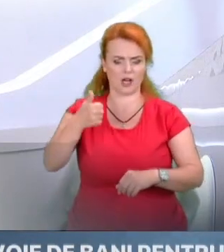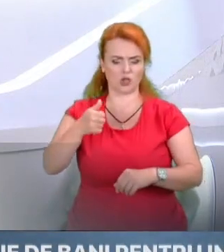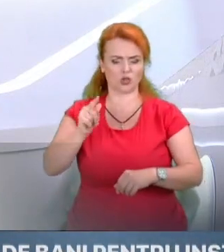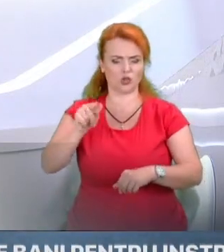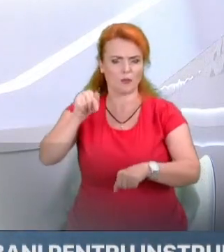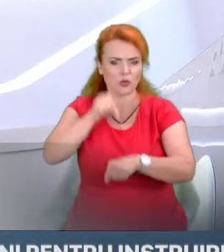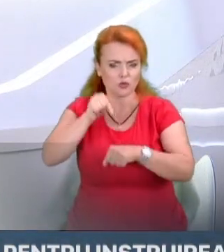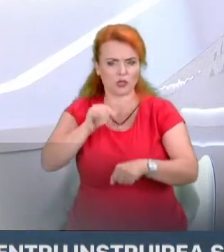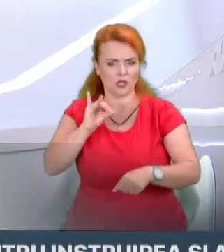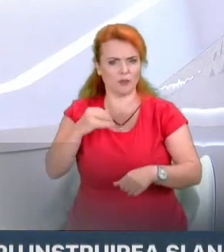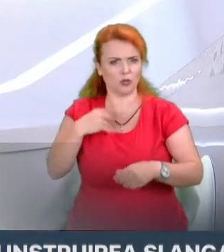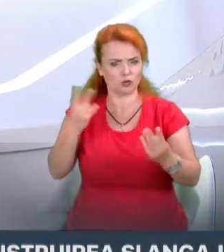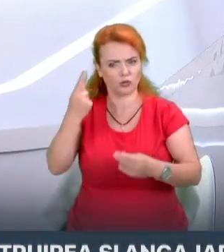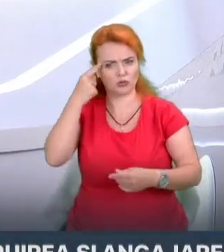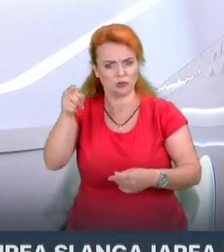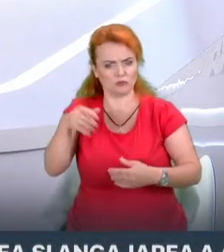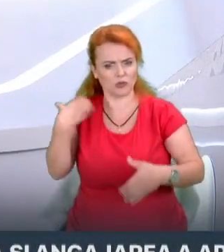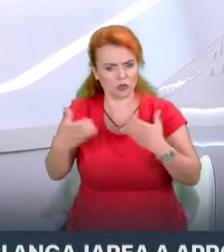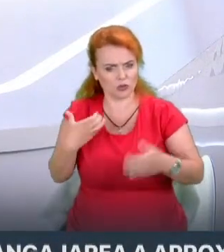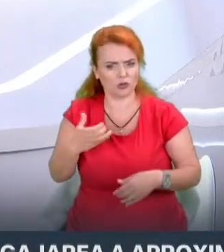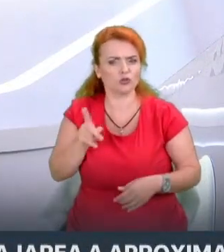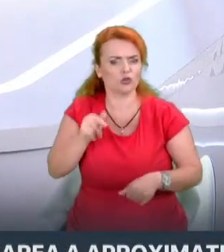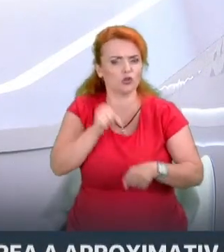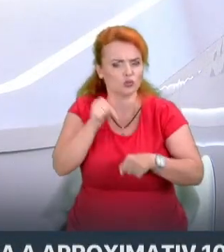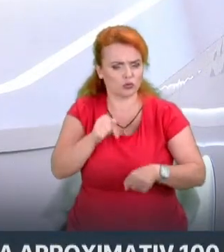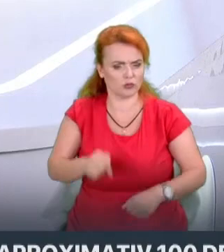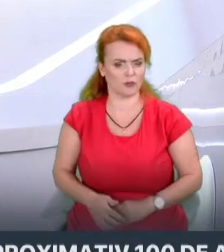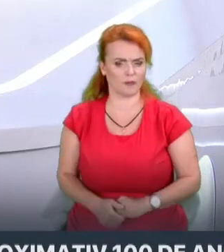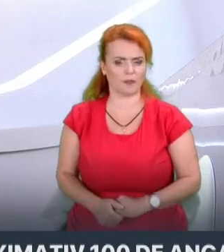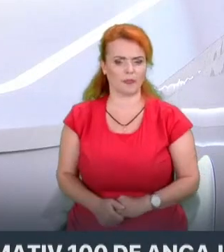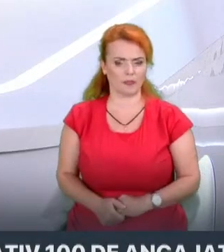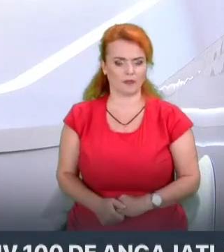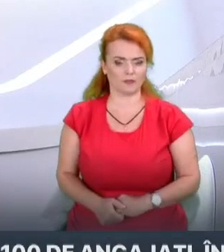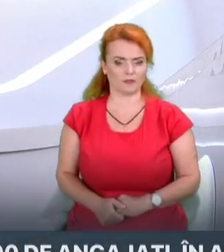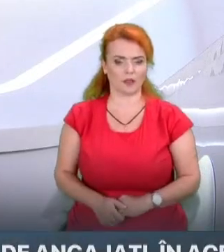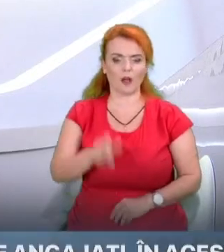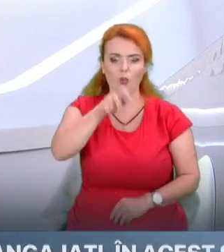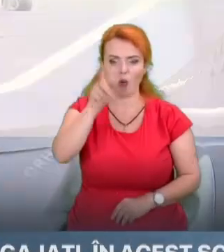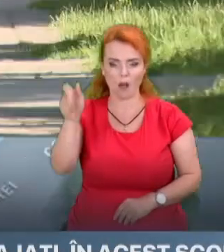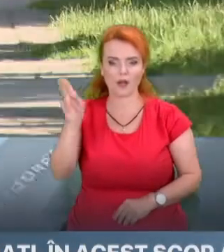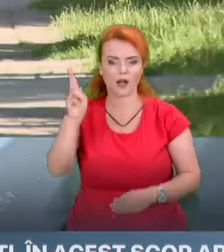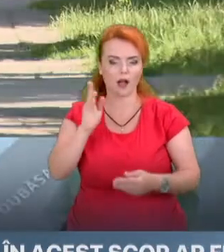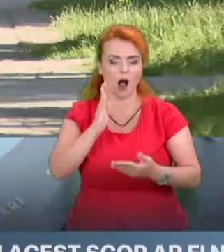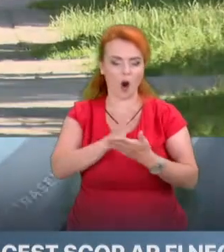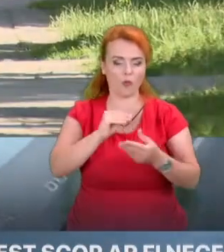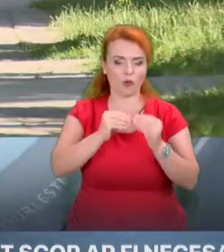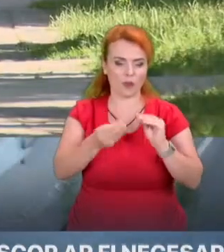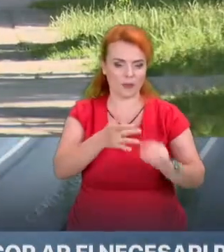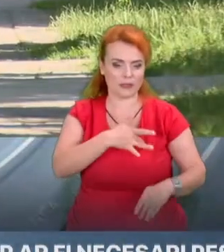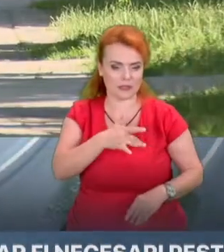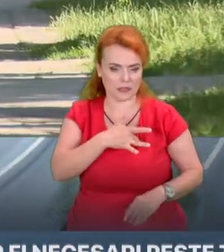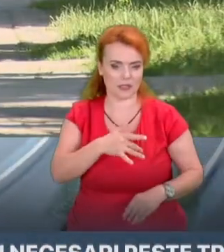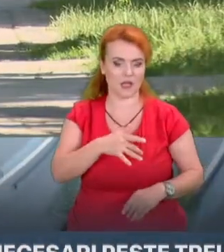și să îi direcționeze direct la medic. De fapt, cardiacii sunt cei care primesc